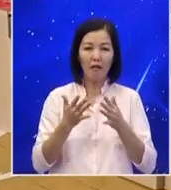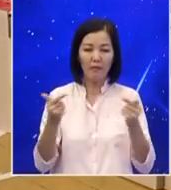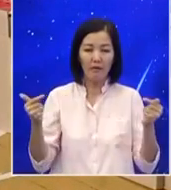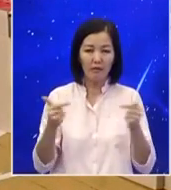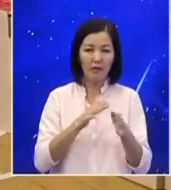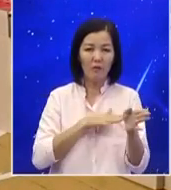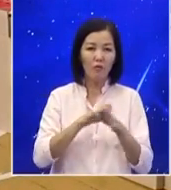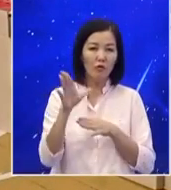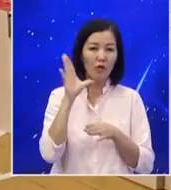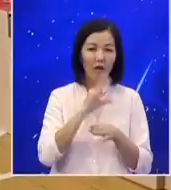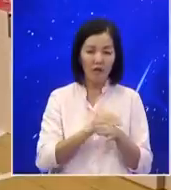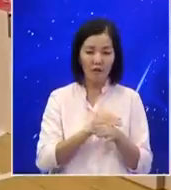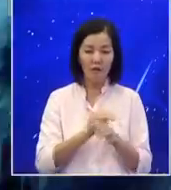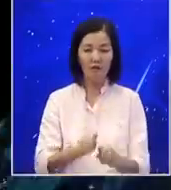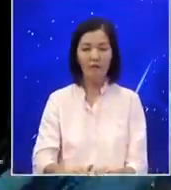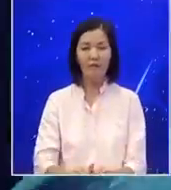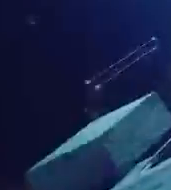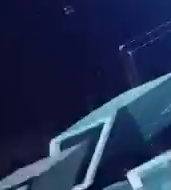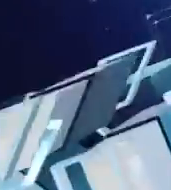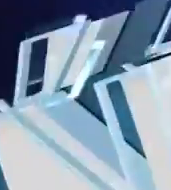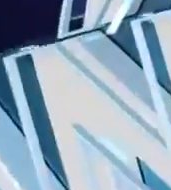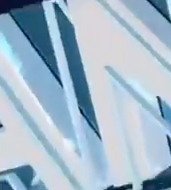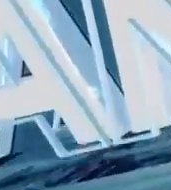сәйкес құрастырылған.